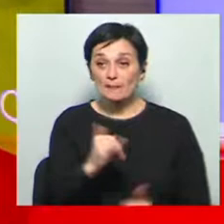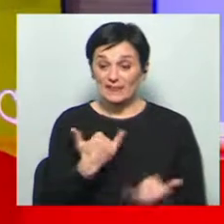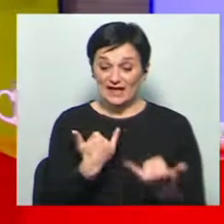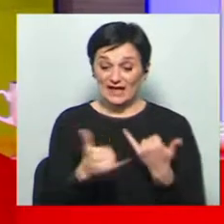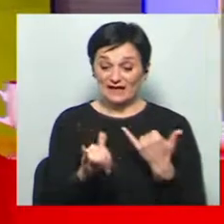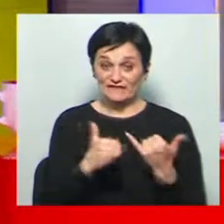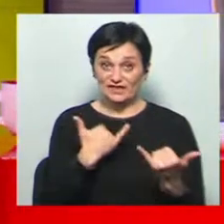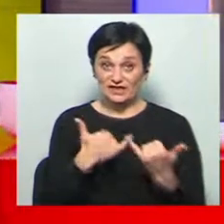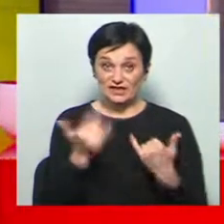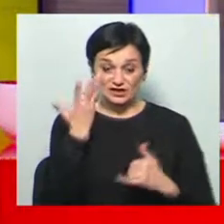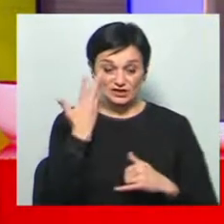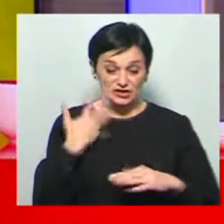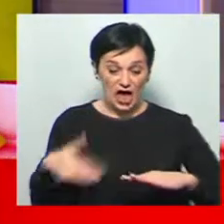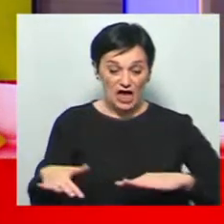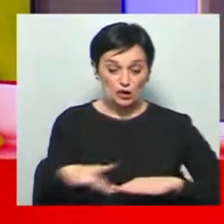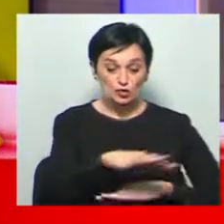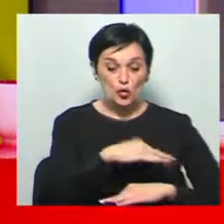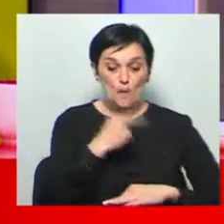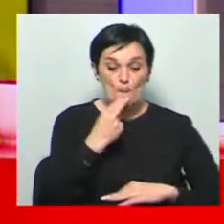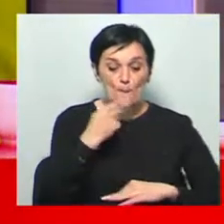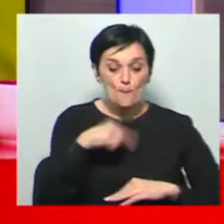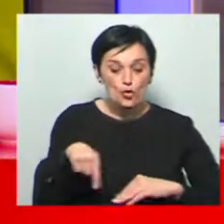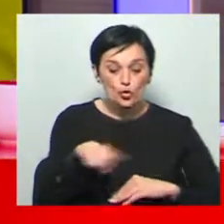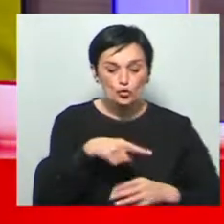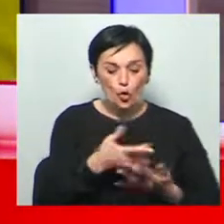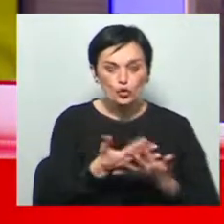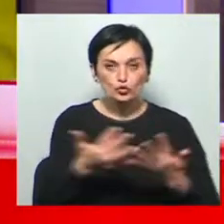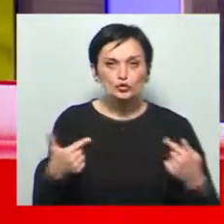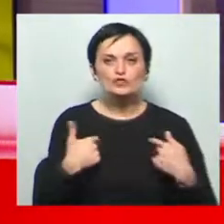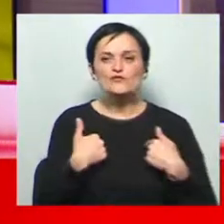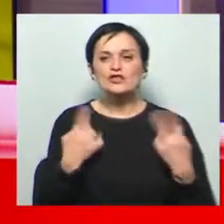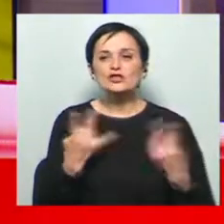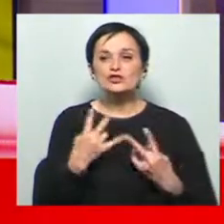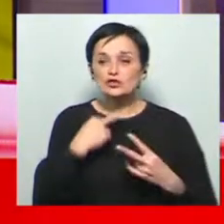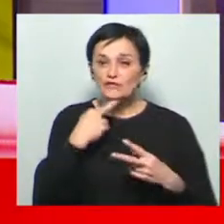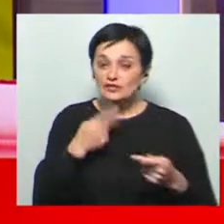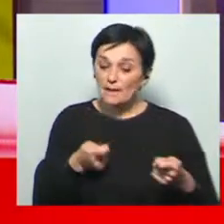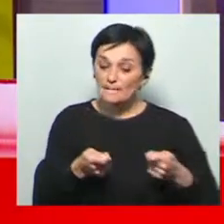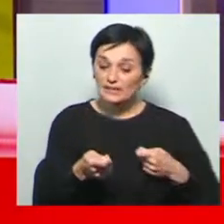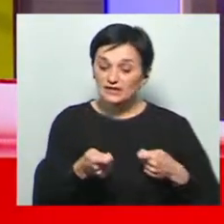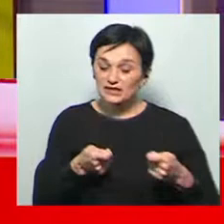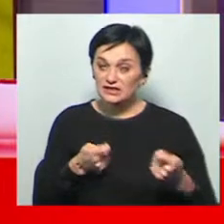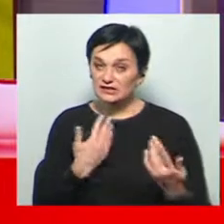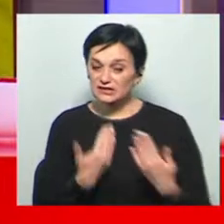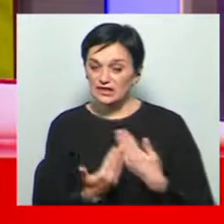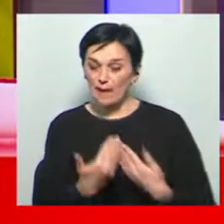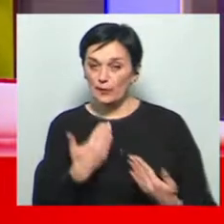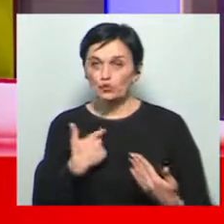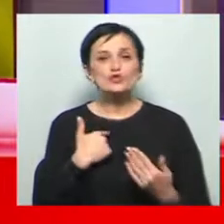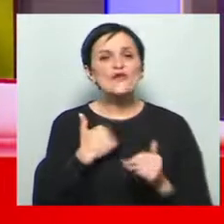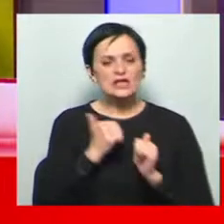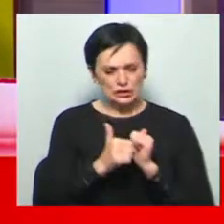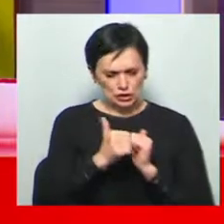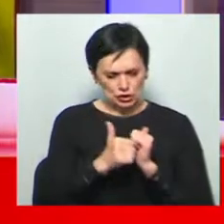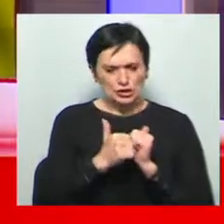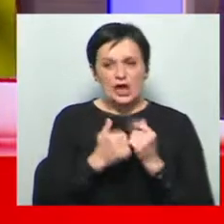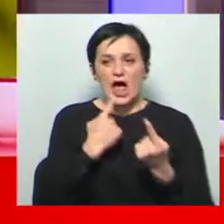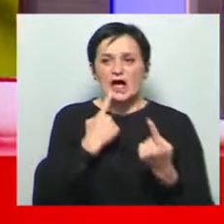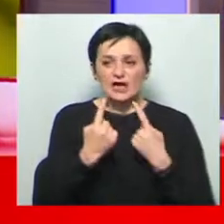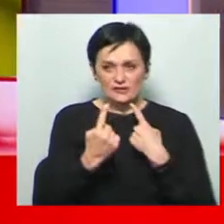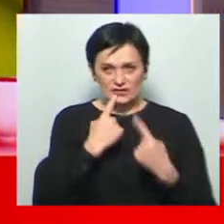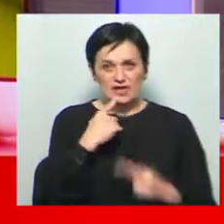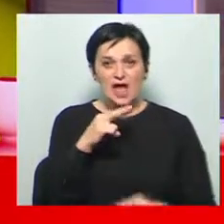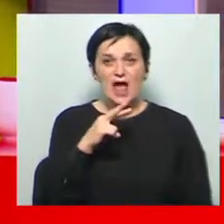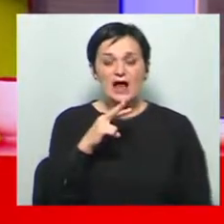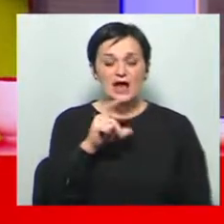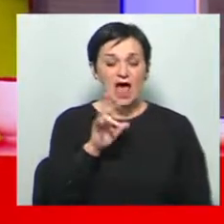ყვითელ ზონაში ხდება პროდუქტები, რომელთა მიმართ ჩვენ გჭირდება ფრთხილი დამოკიდებულება. ჩვენ ხშირად გვისაუბრია ლევან ამის